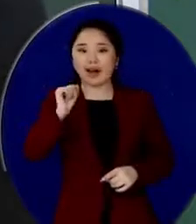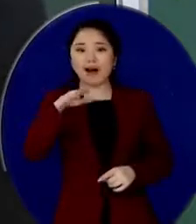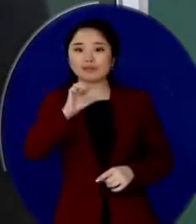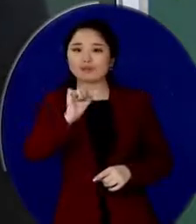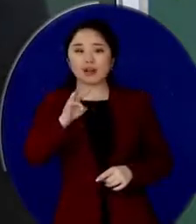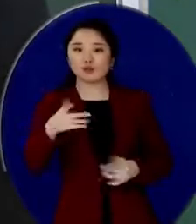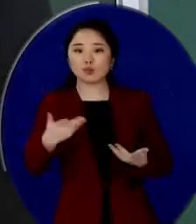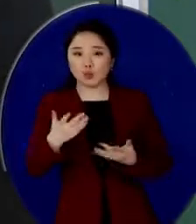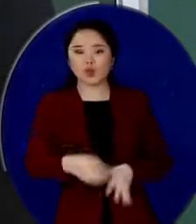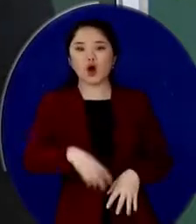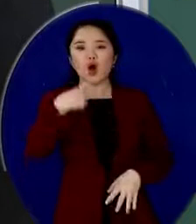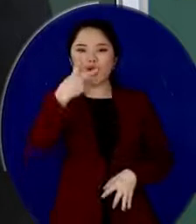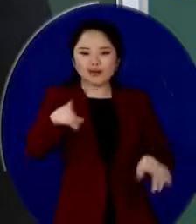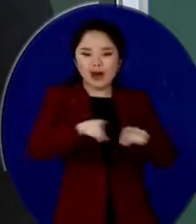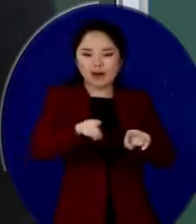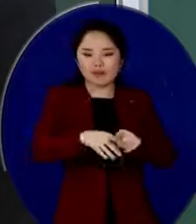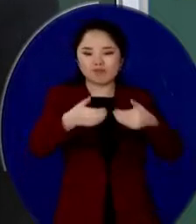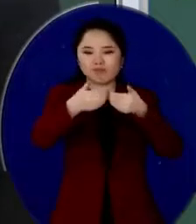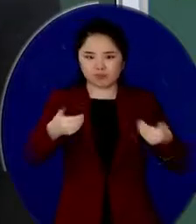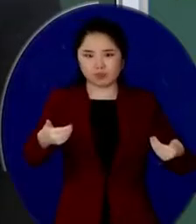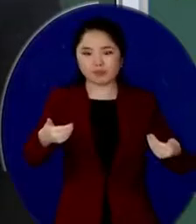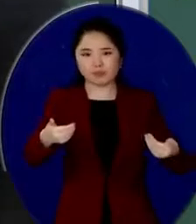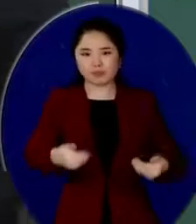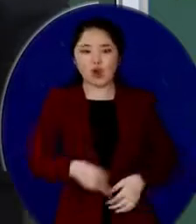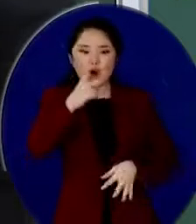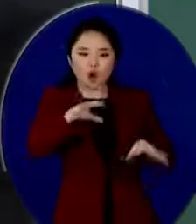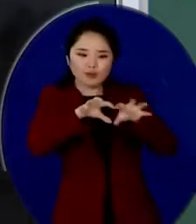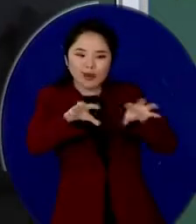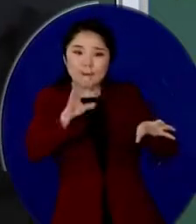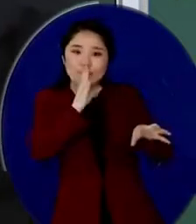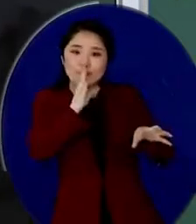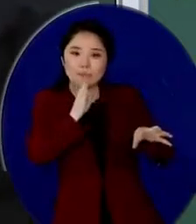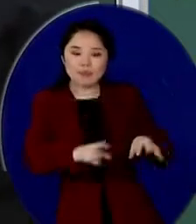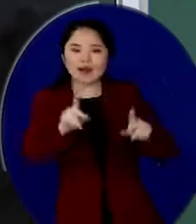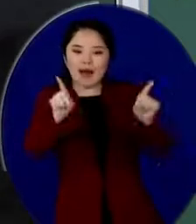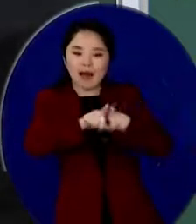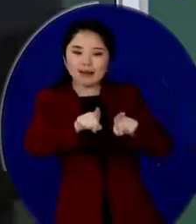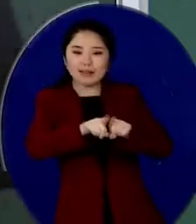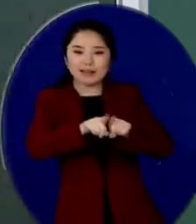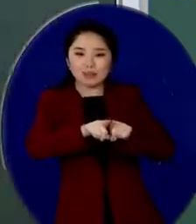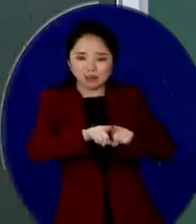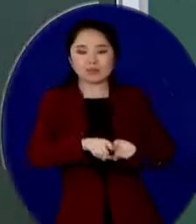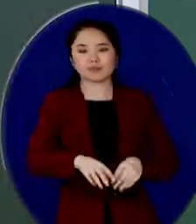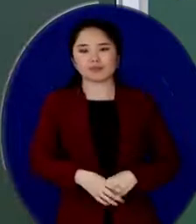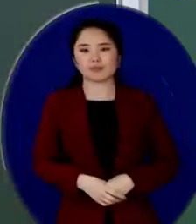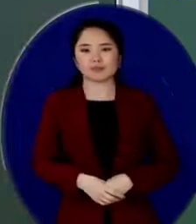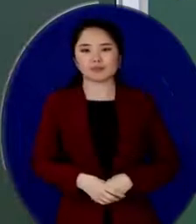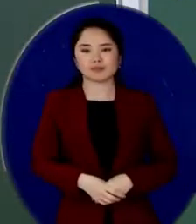хавтангуудаа 2 тэнцүү хэсэгт хуваая. Хуваахдаа тэнцүү хуваарлах зарчмаар